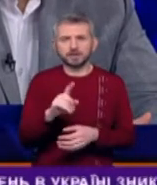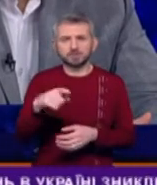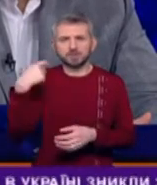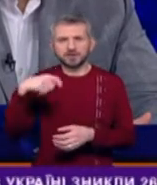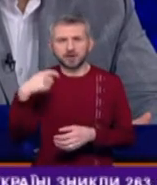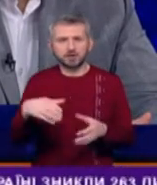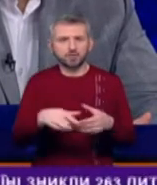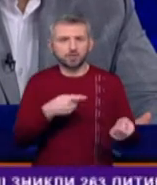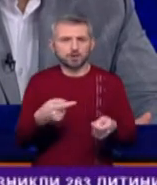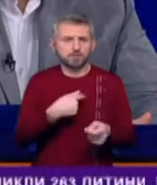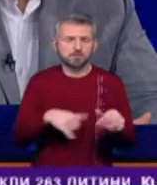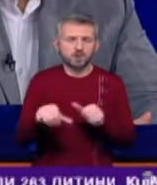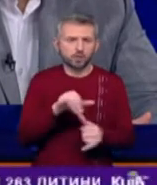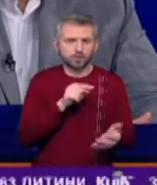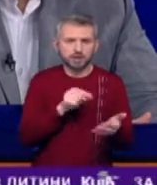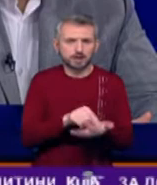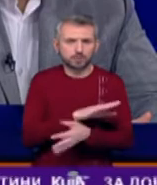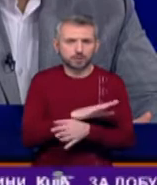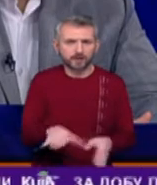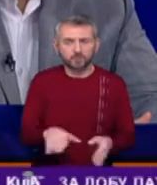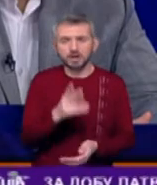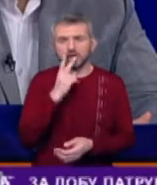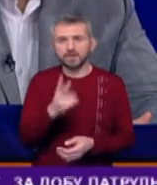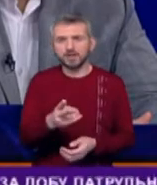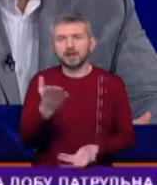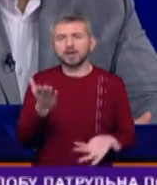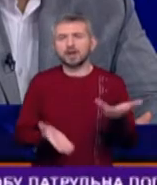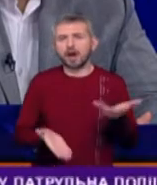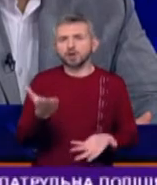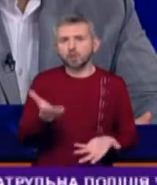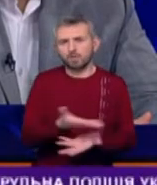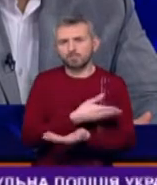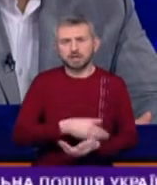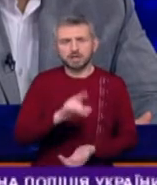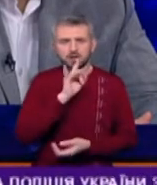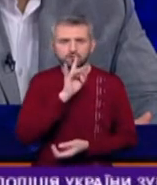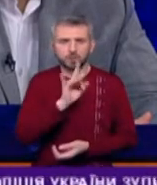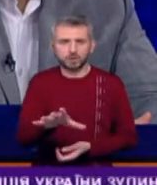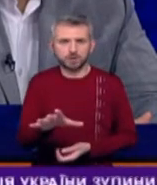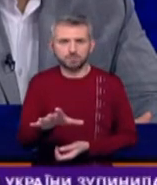і урядом, ми нікуди не прорвемося. Дивіться, якщо ми не будемо